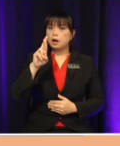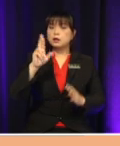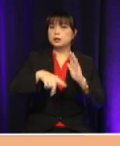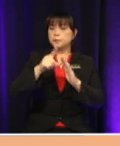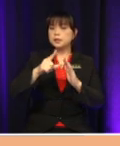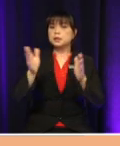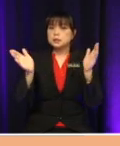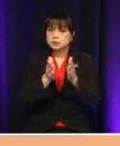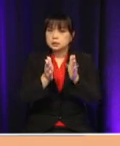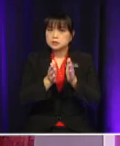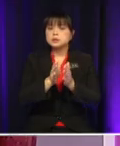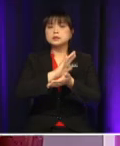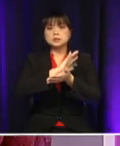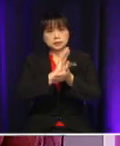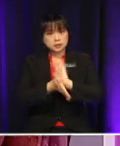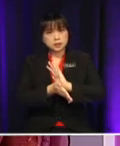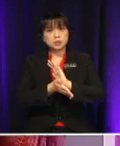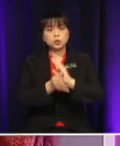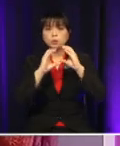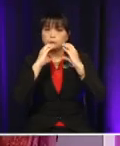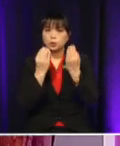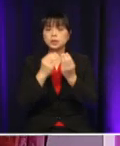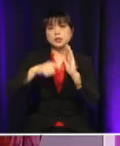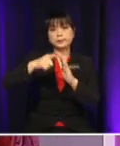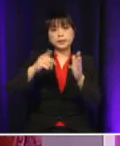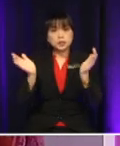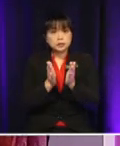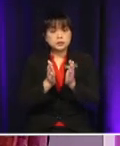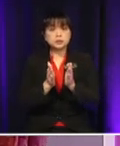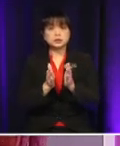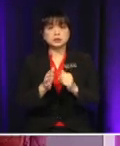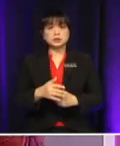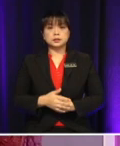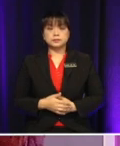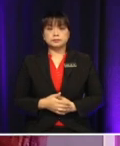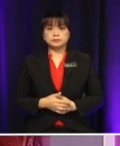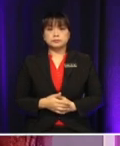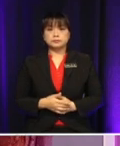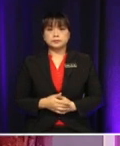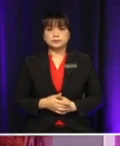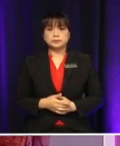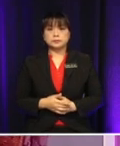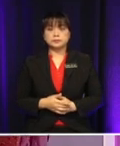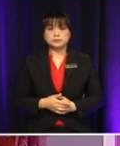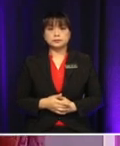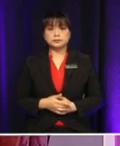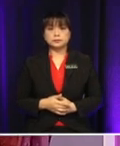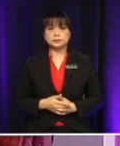memberi kepunya kelompok ini adalah lebih kecil dalam pengawas itu kita ada juga badan tertinggi betul-betul